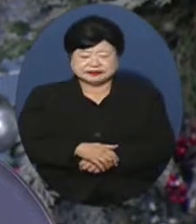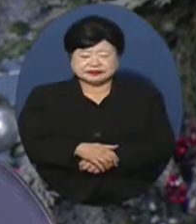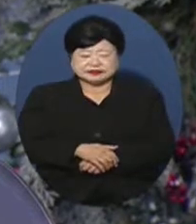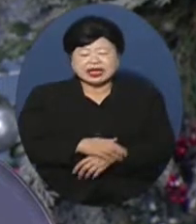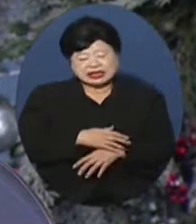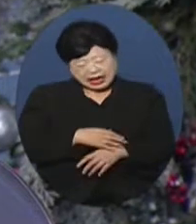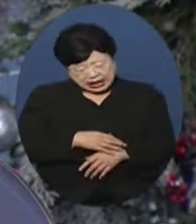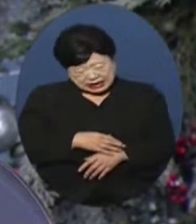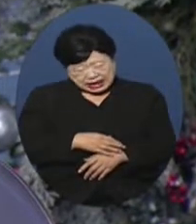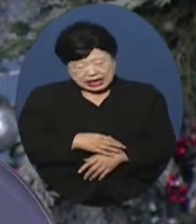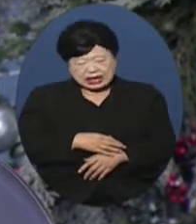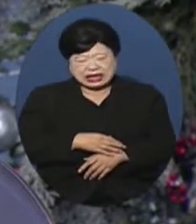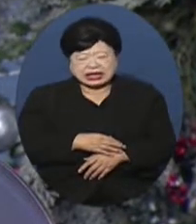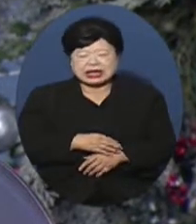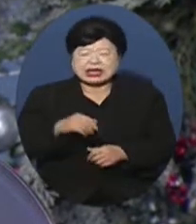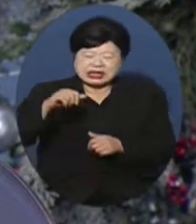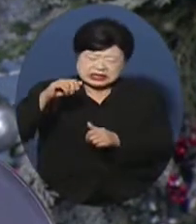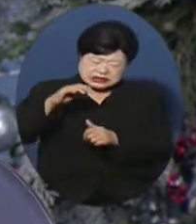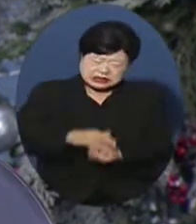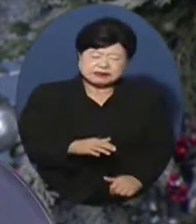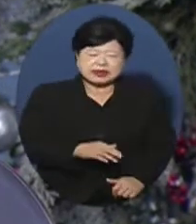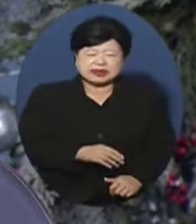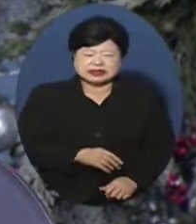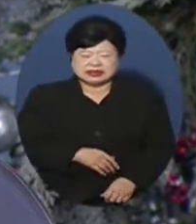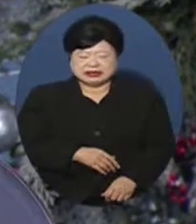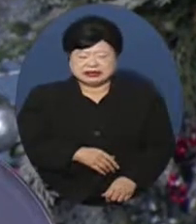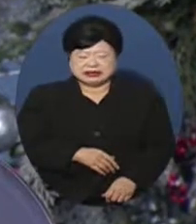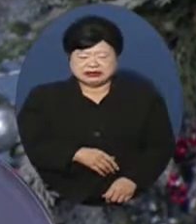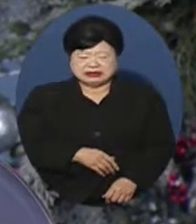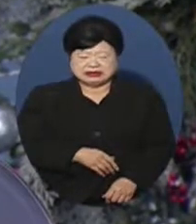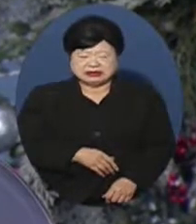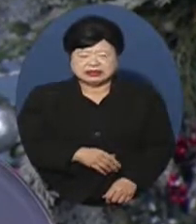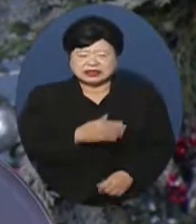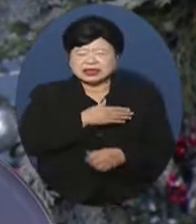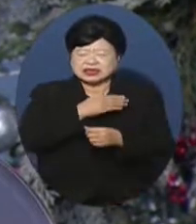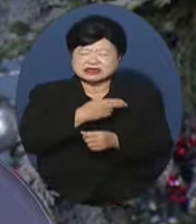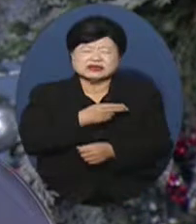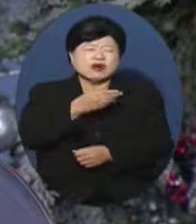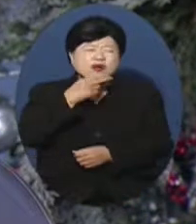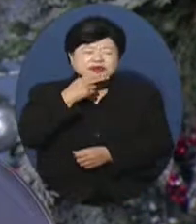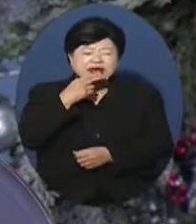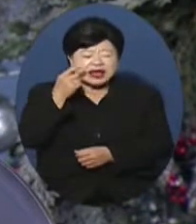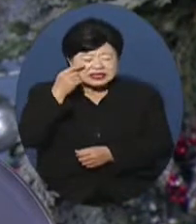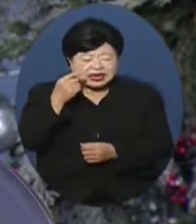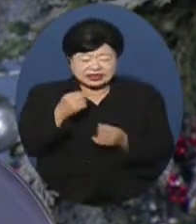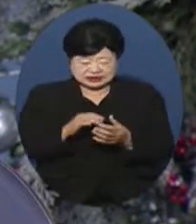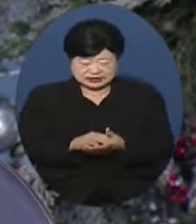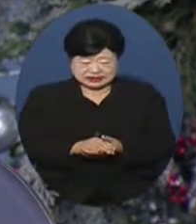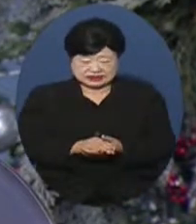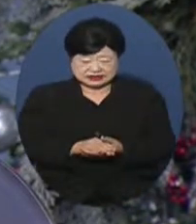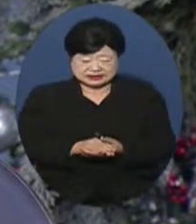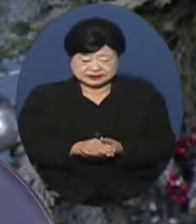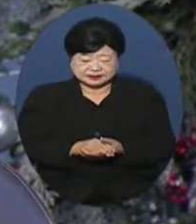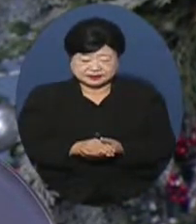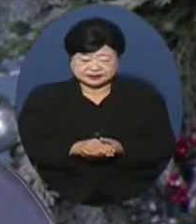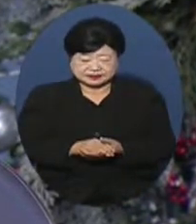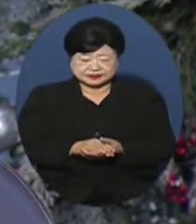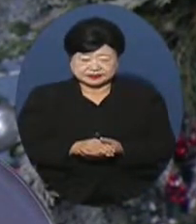약하다 실패자 잘 그러나 문형 하자 라고 생각한 것 있습니다